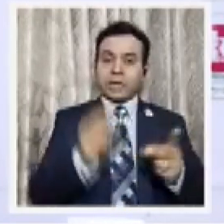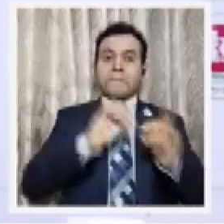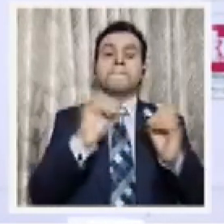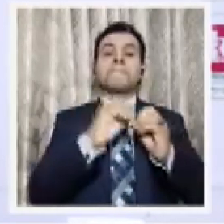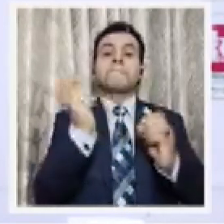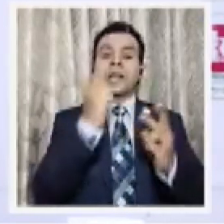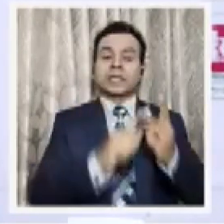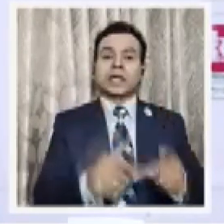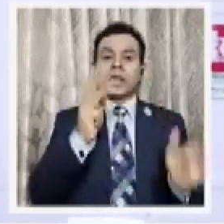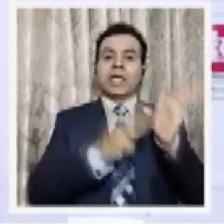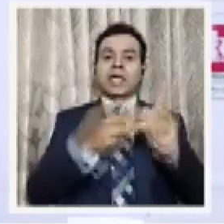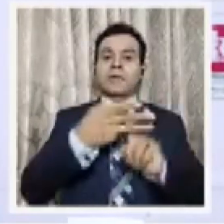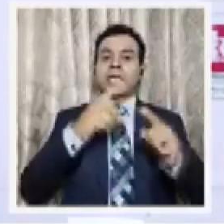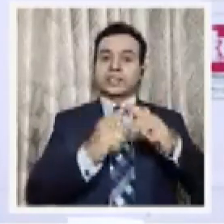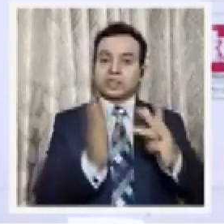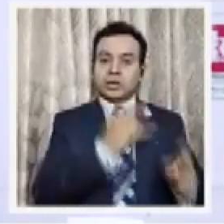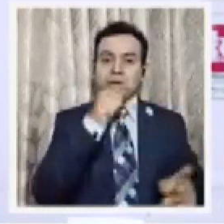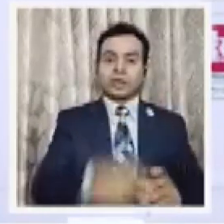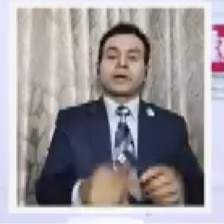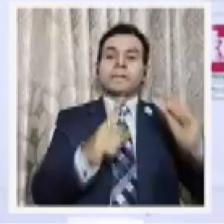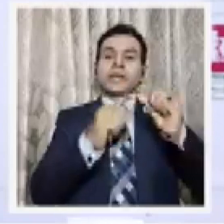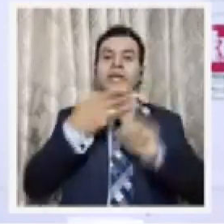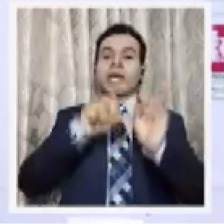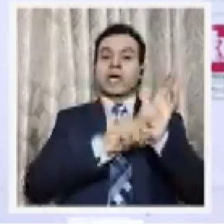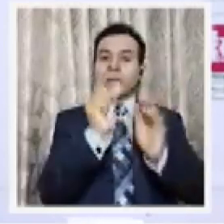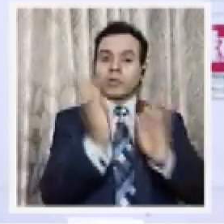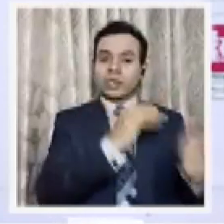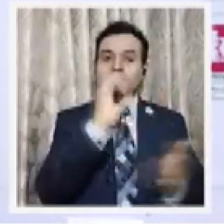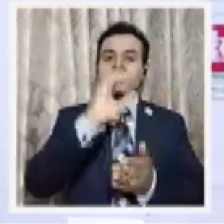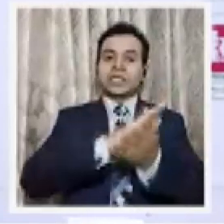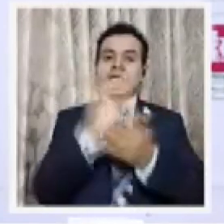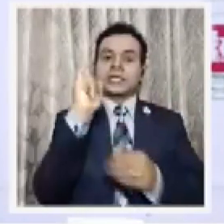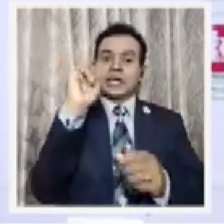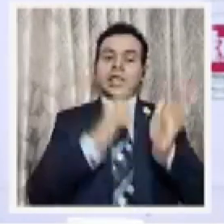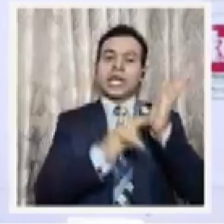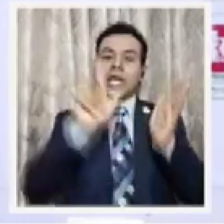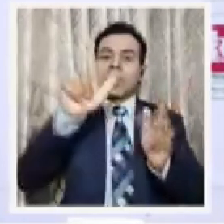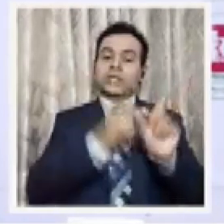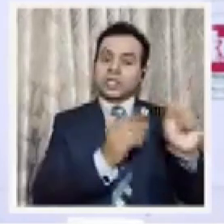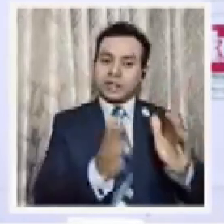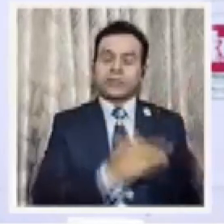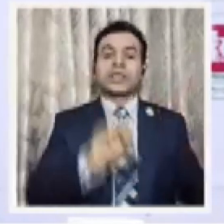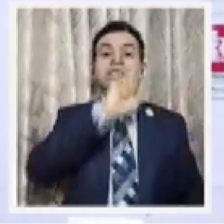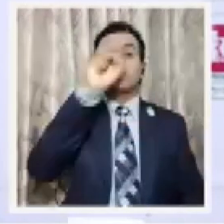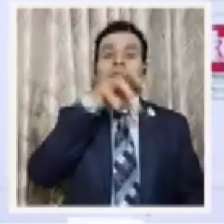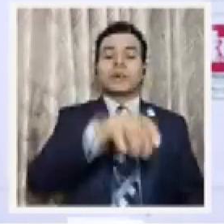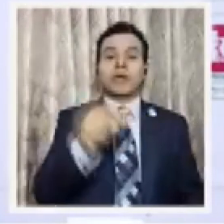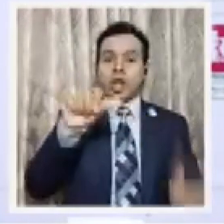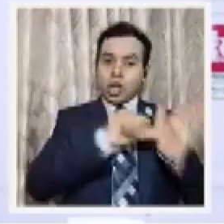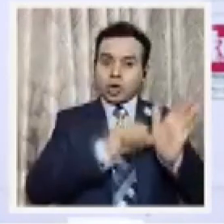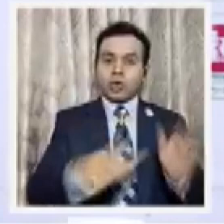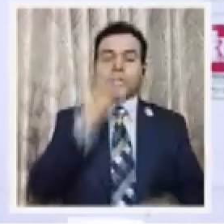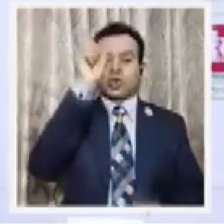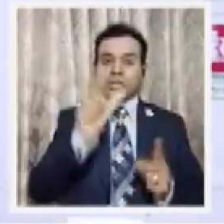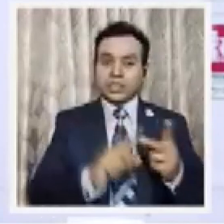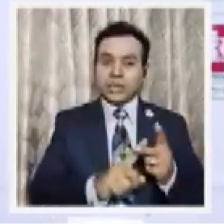5টি দেশে সর্বাধিক মৃত্যু রিপোর্ট হয়েছে সেগুলো হলো যুক্তরাষ্ট্র, ব্রাজিল, মেক্সিকো, পেরু এবং চিলি। ইউরোপের যে